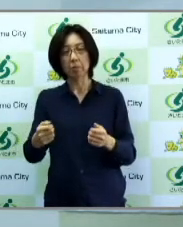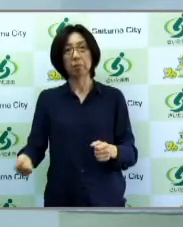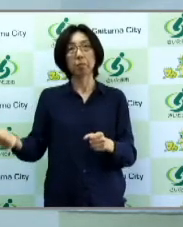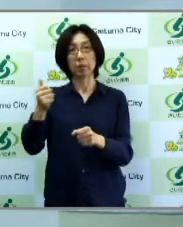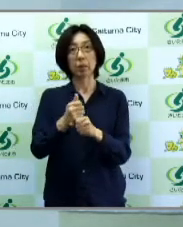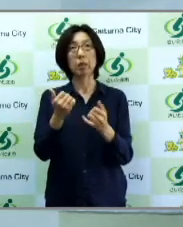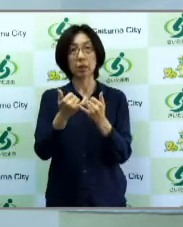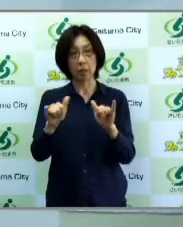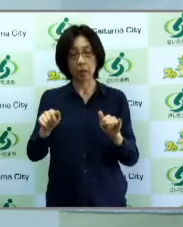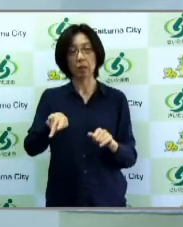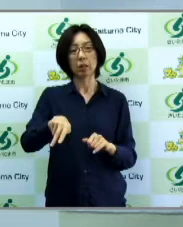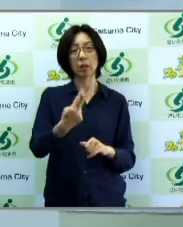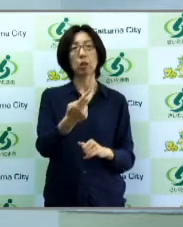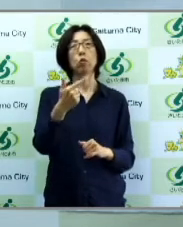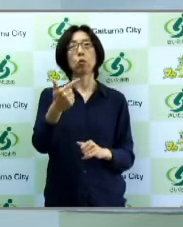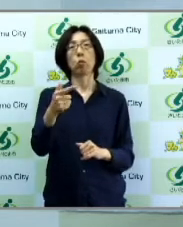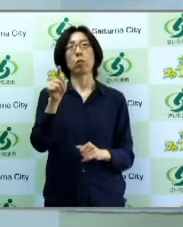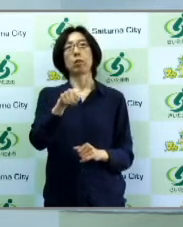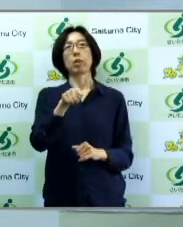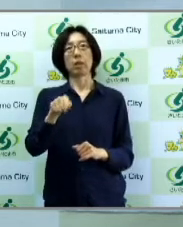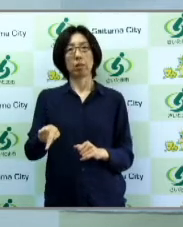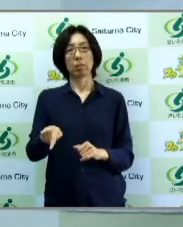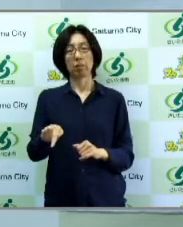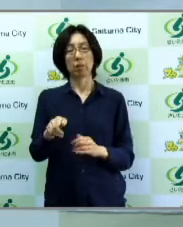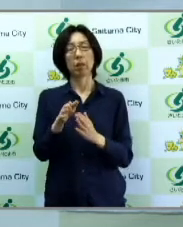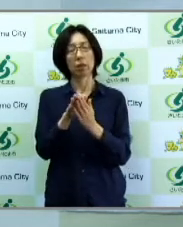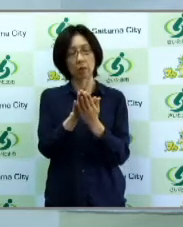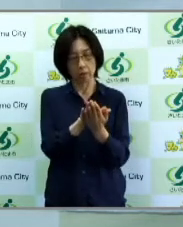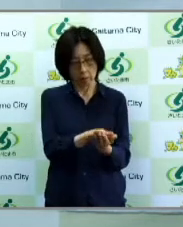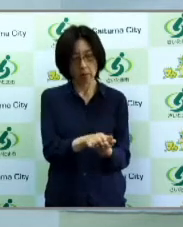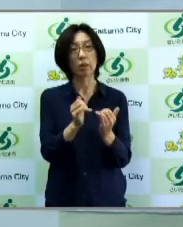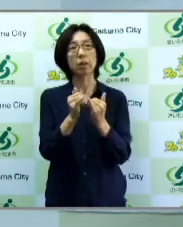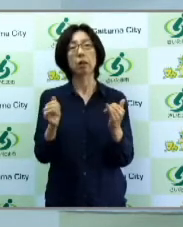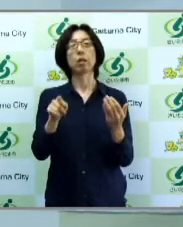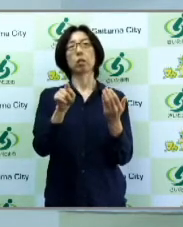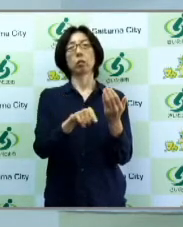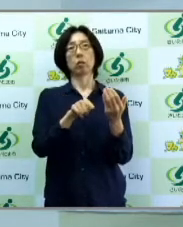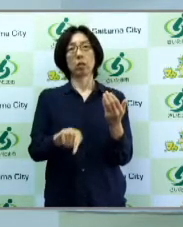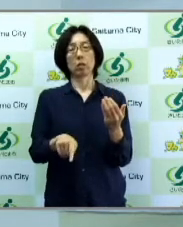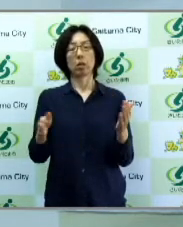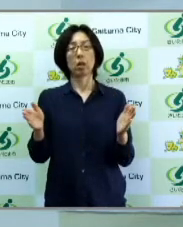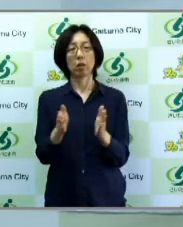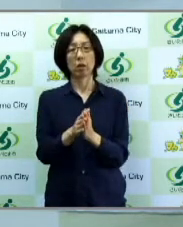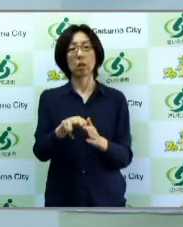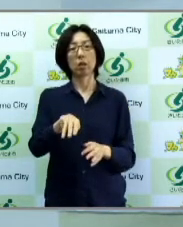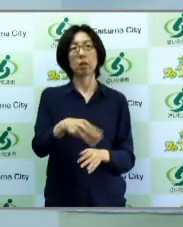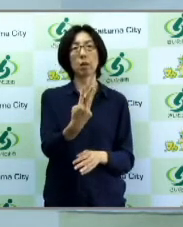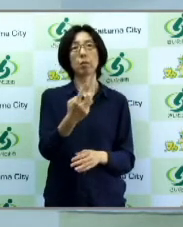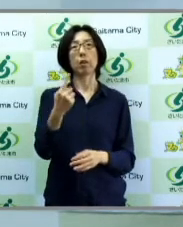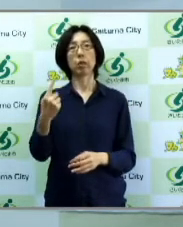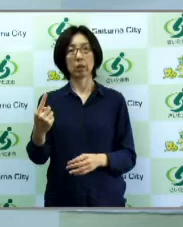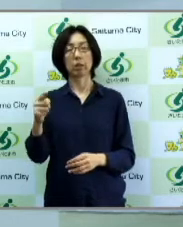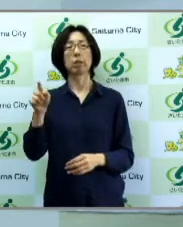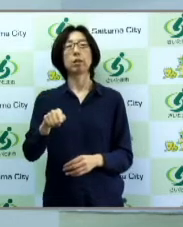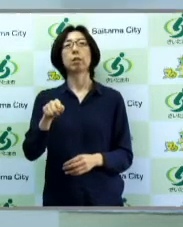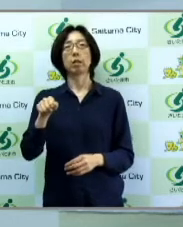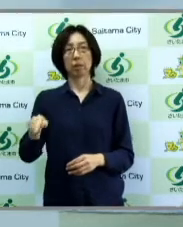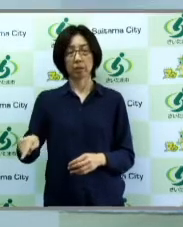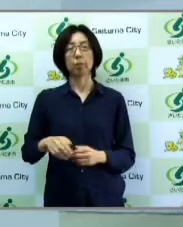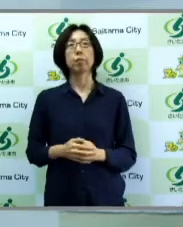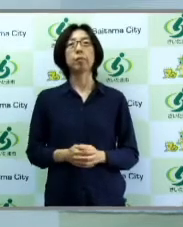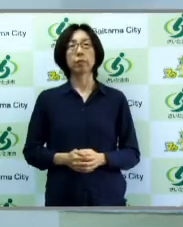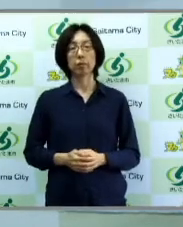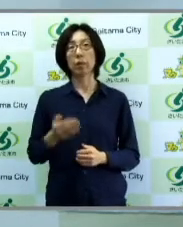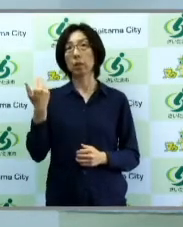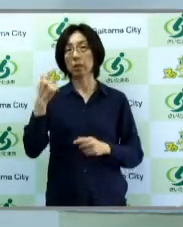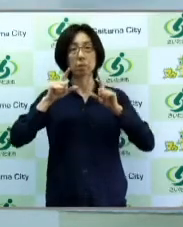206名となっており、またお亡くなられた方は9名、合計で301名となっております。すでに公表し